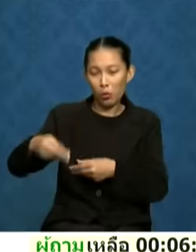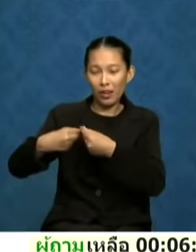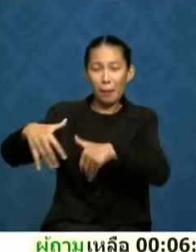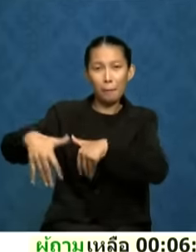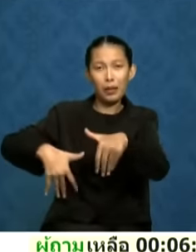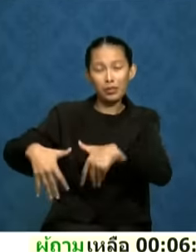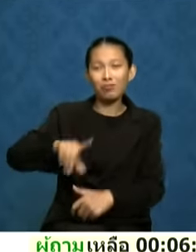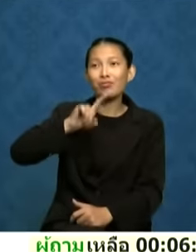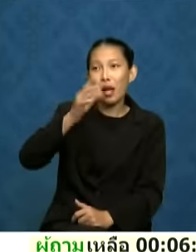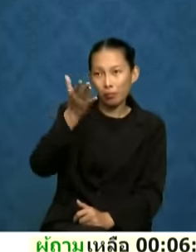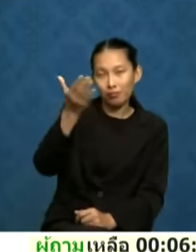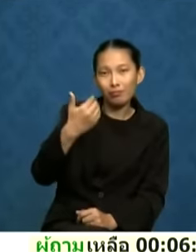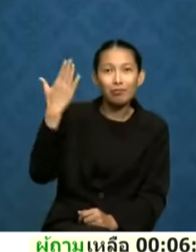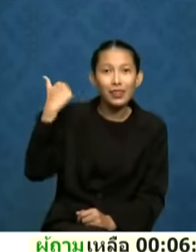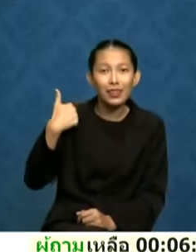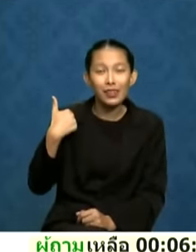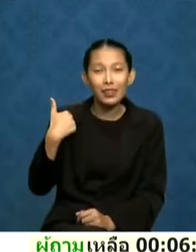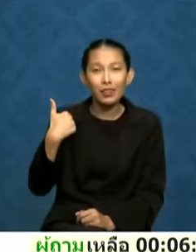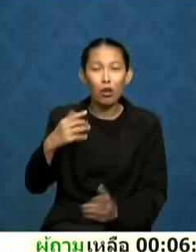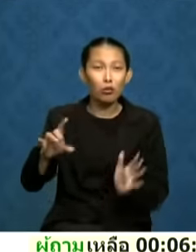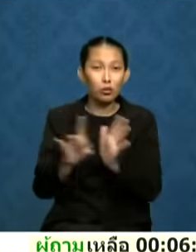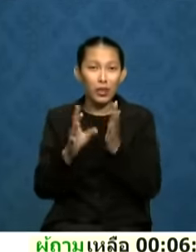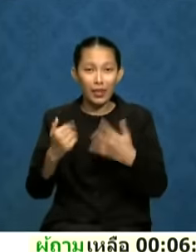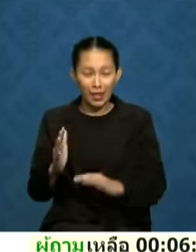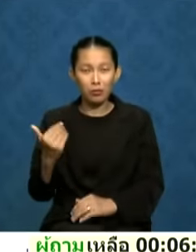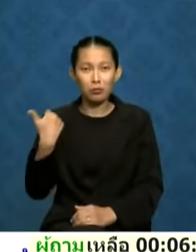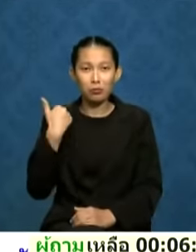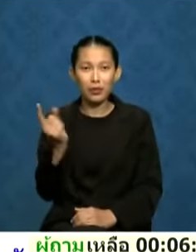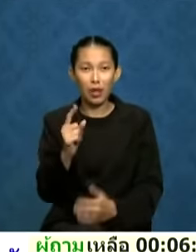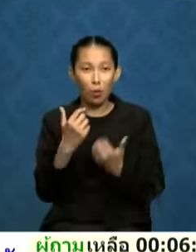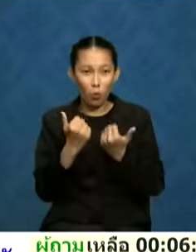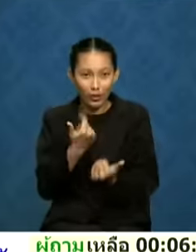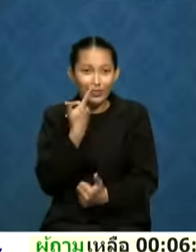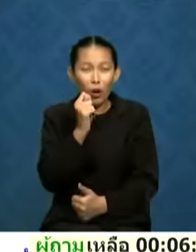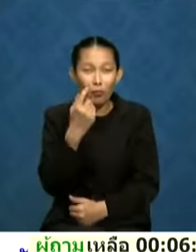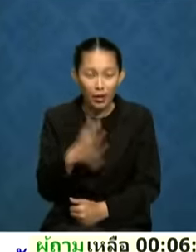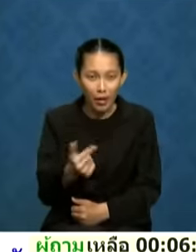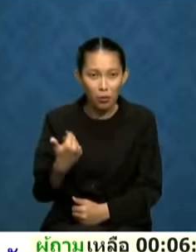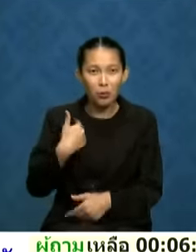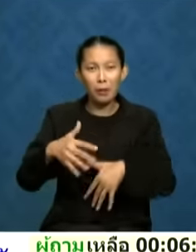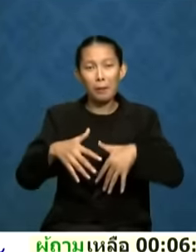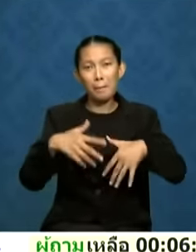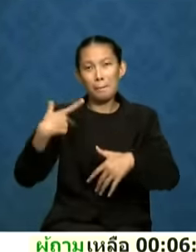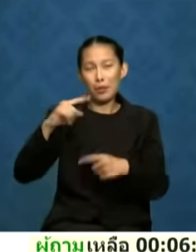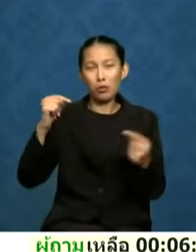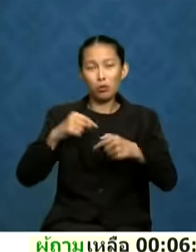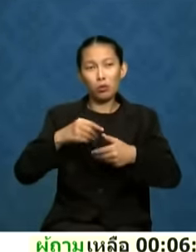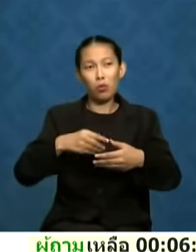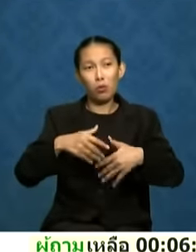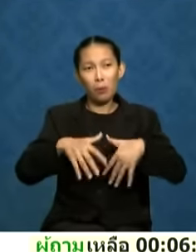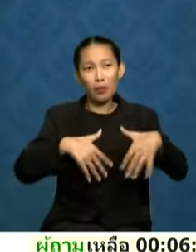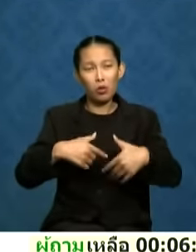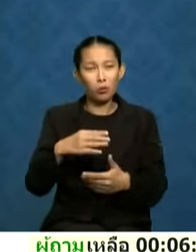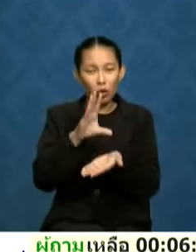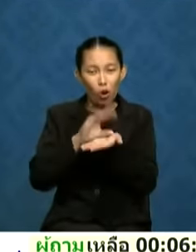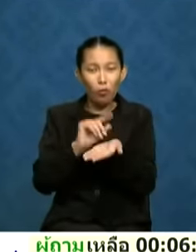ซึตถามท่านหครับ ว่าสุท้ายมีข้อมลอะไรบ้างที่วันนี้ท่านตอบมาแล้วมเปประยชนตประชาชนเป็ข้มูลให